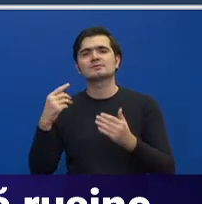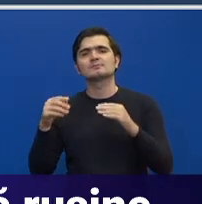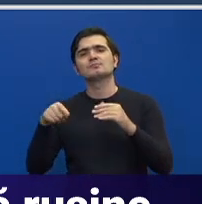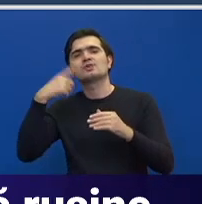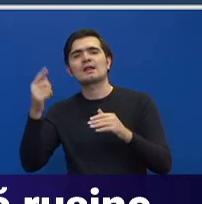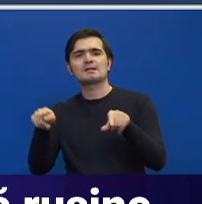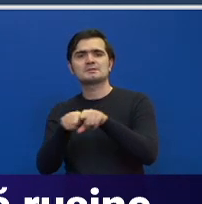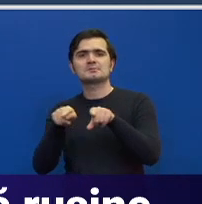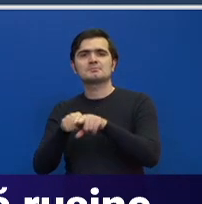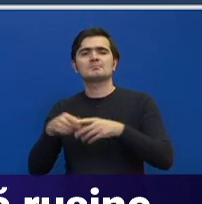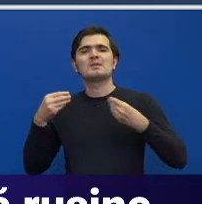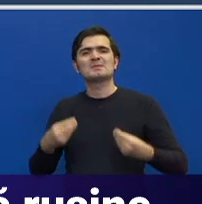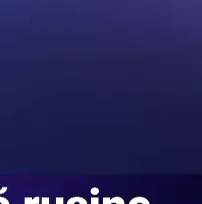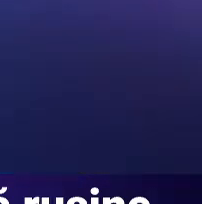din